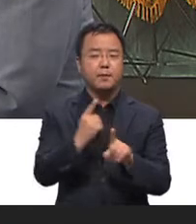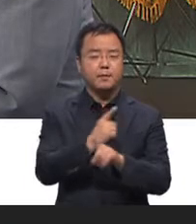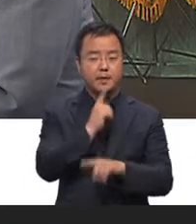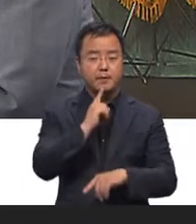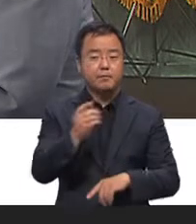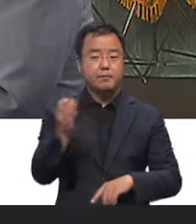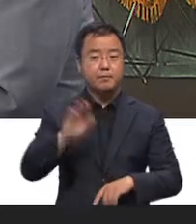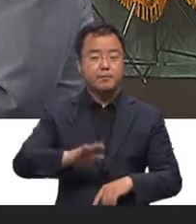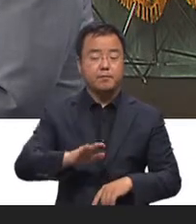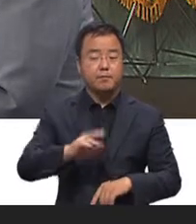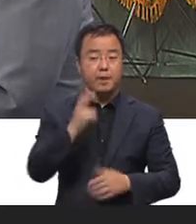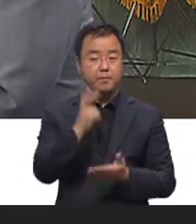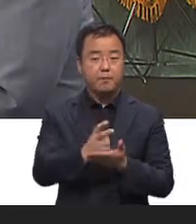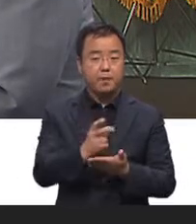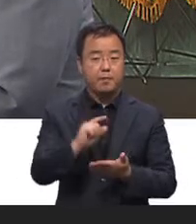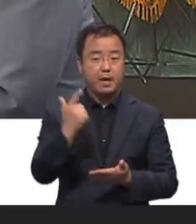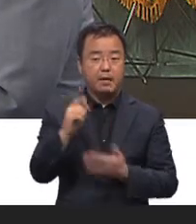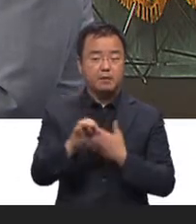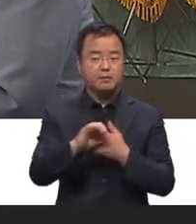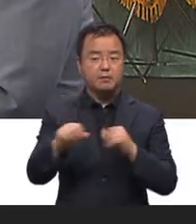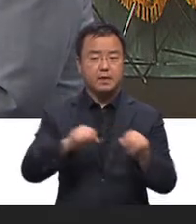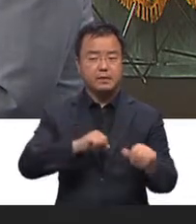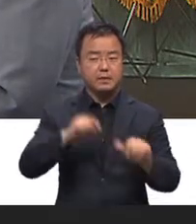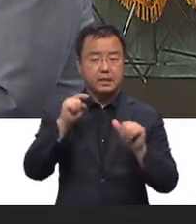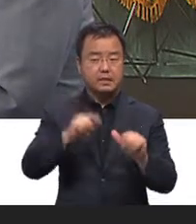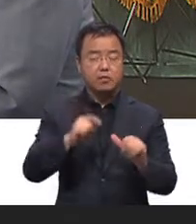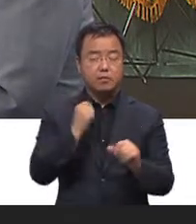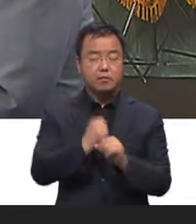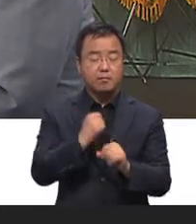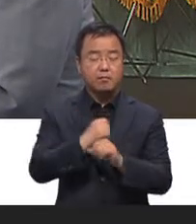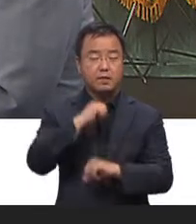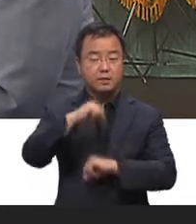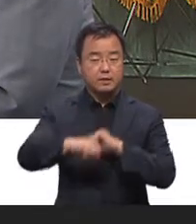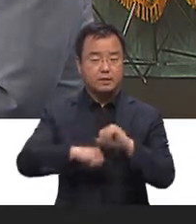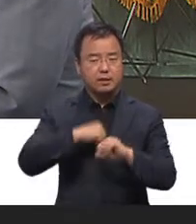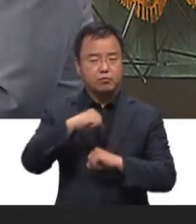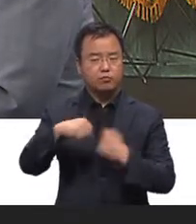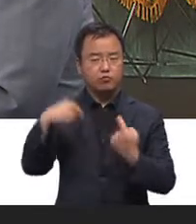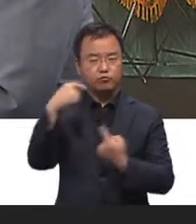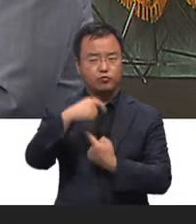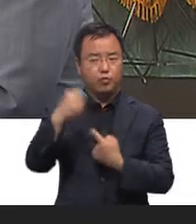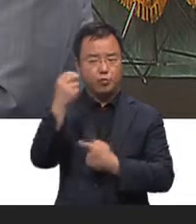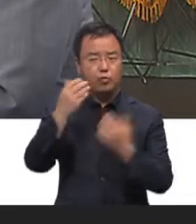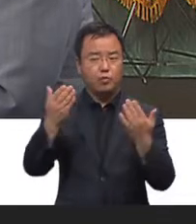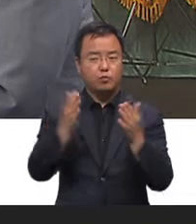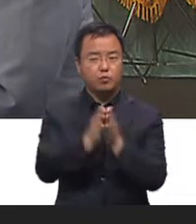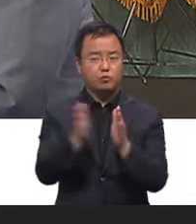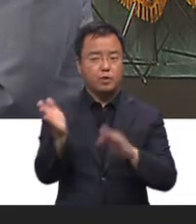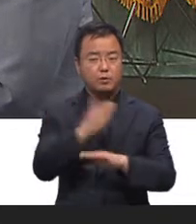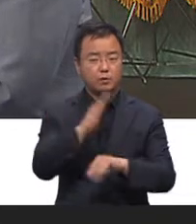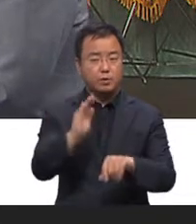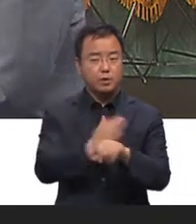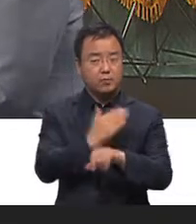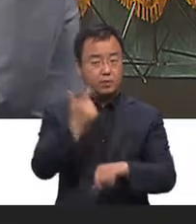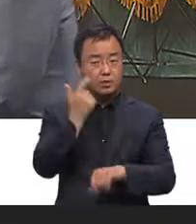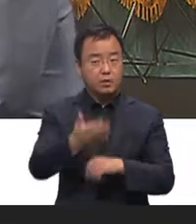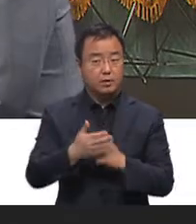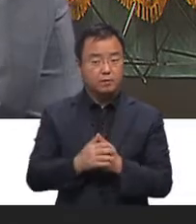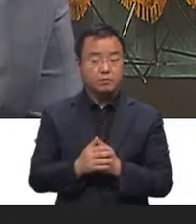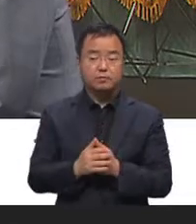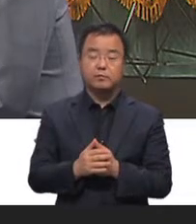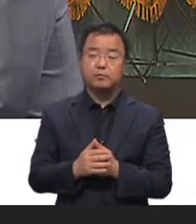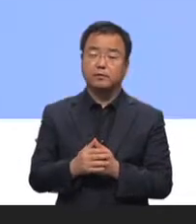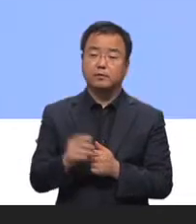살펴보면 그러면 법이 않은 시행령으로 만들어진 이 자사고는 뭔가 출발부터 잘못됐다 이렇게 보시는 건지 좀 이게